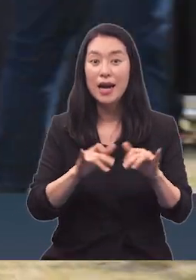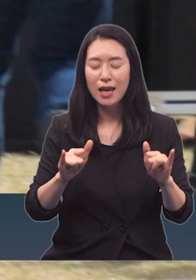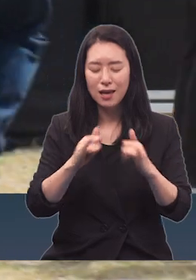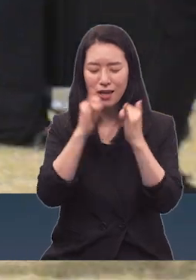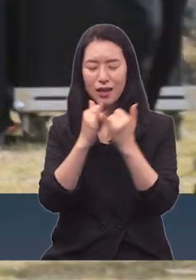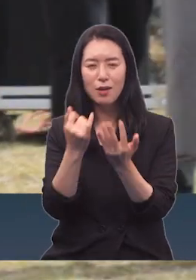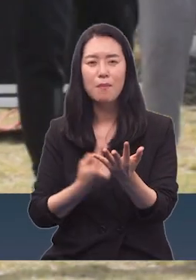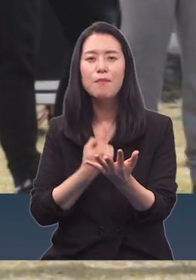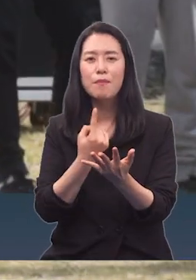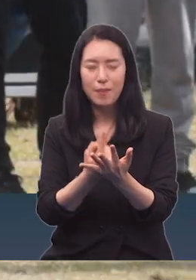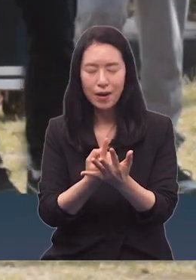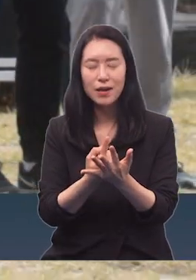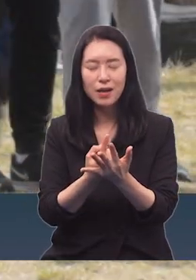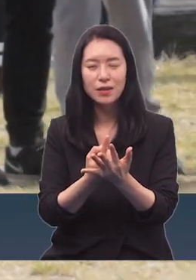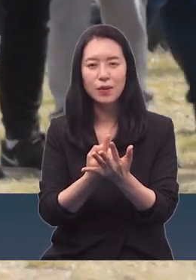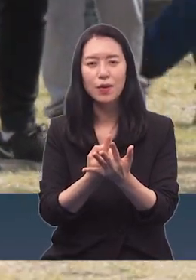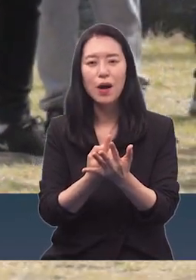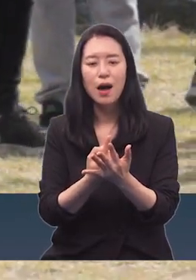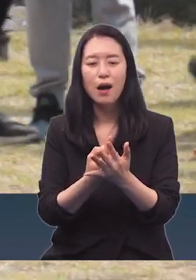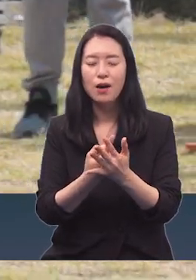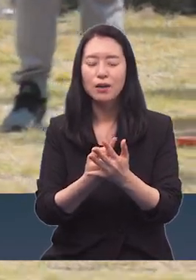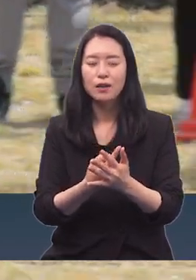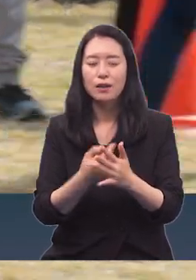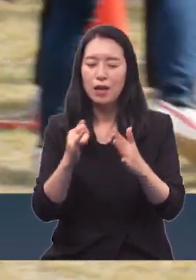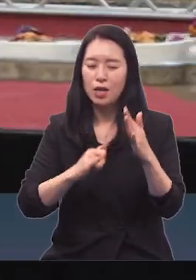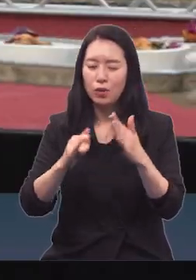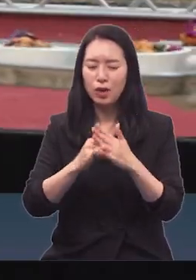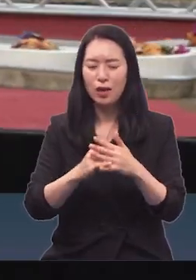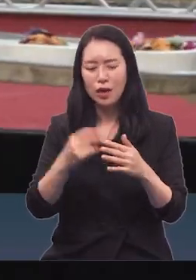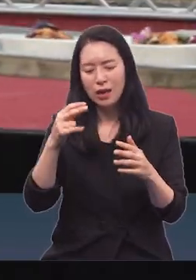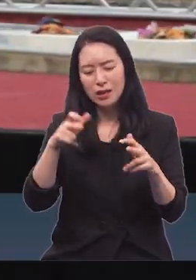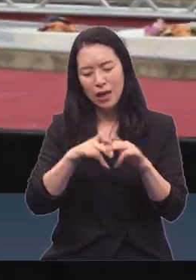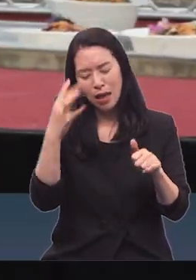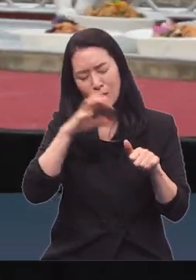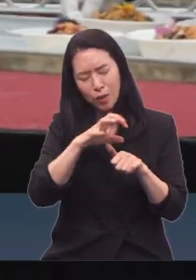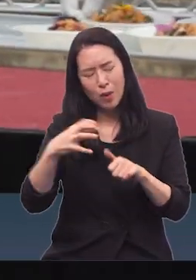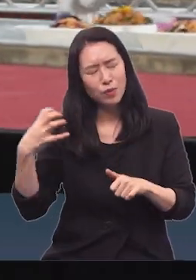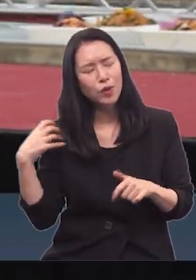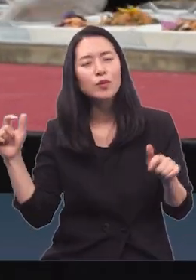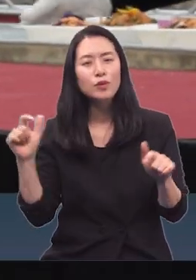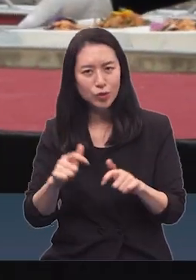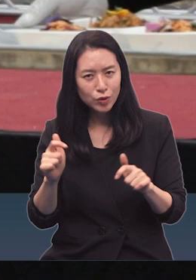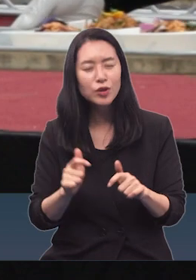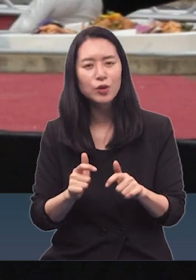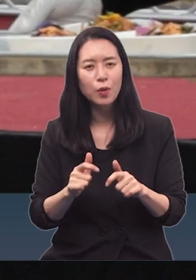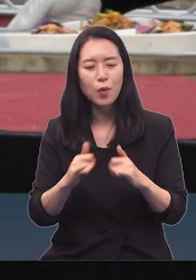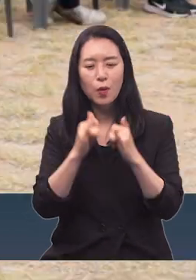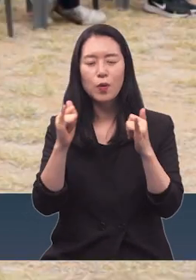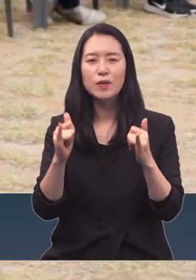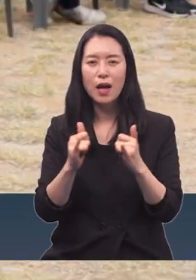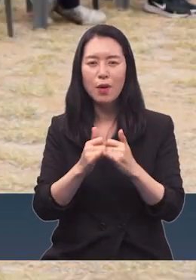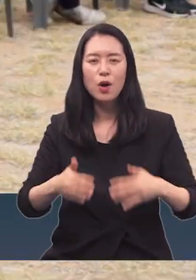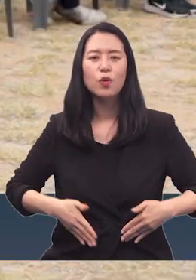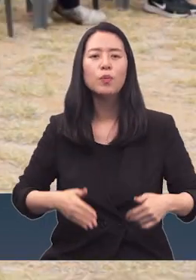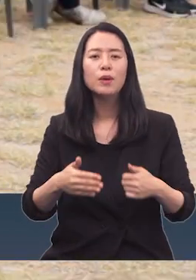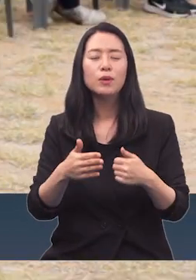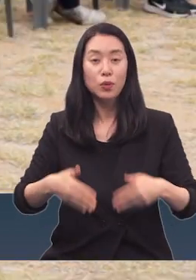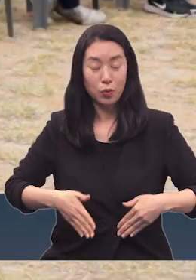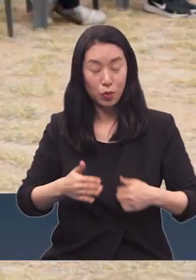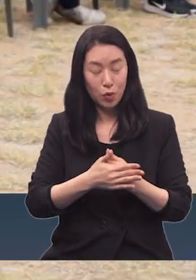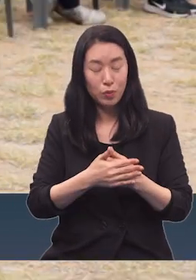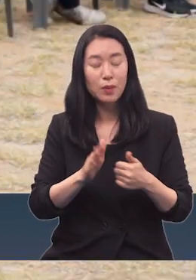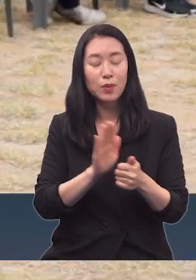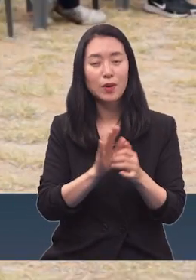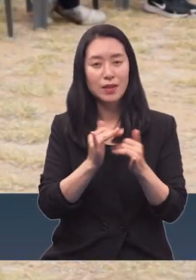장애인이 우리 사회의 일원으로 동등하게 자리잡고 가족들도 돌봄에 대한 부담을 내려놓을 수 있도록 지원하며 사회적